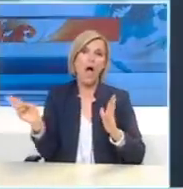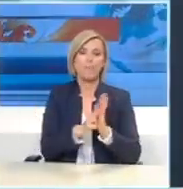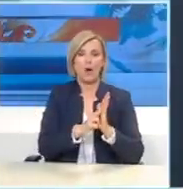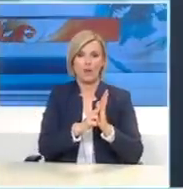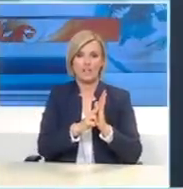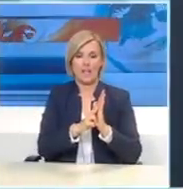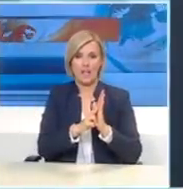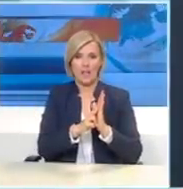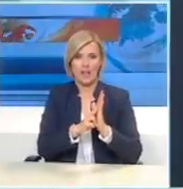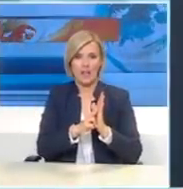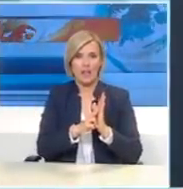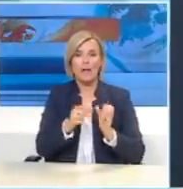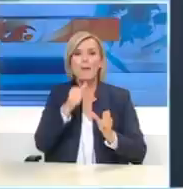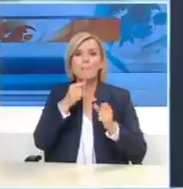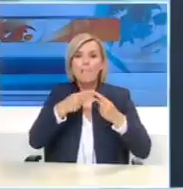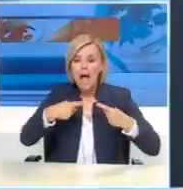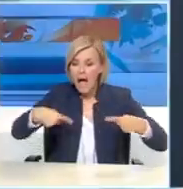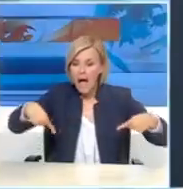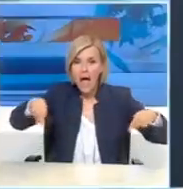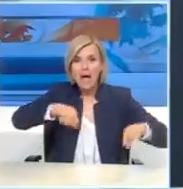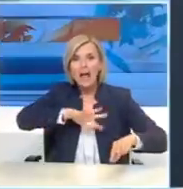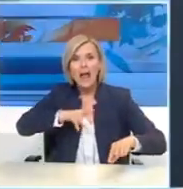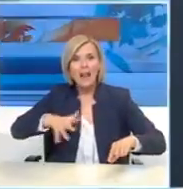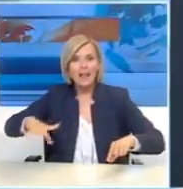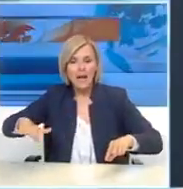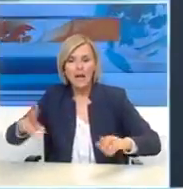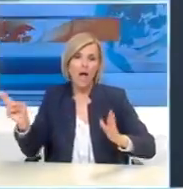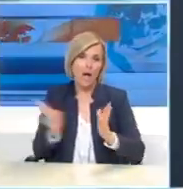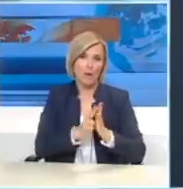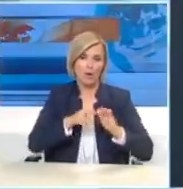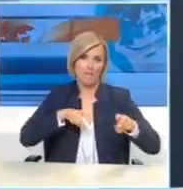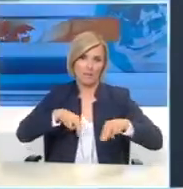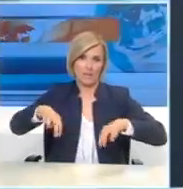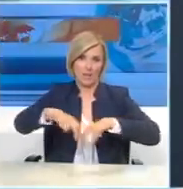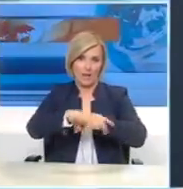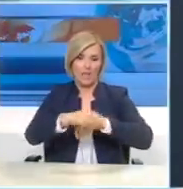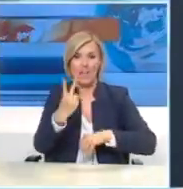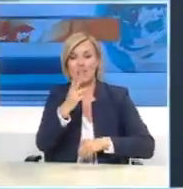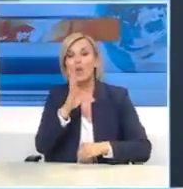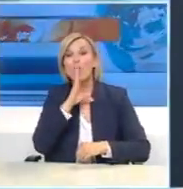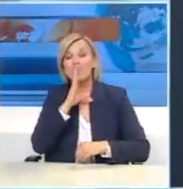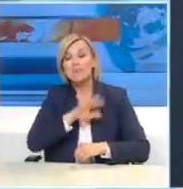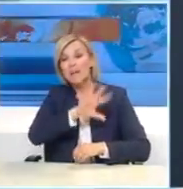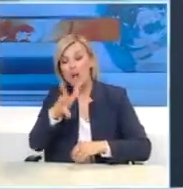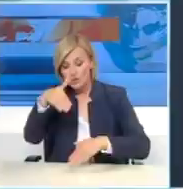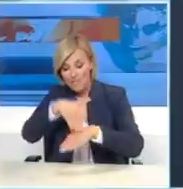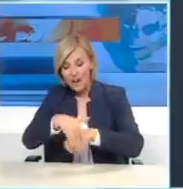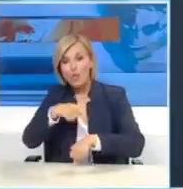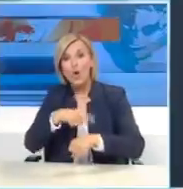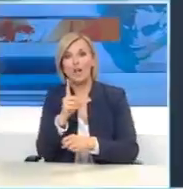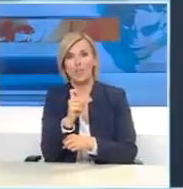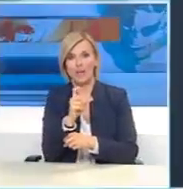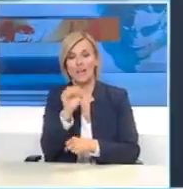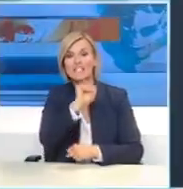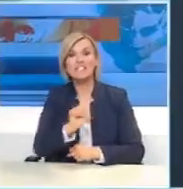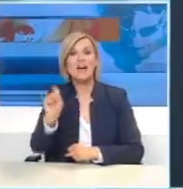ο περιορισμός κίνησης ισχύει για την περίοδο παράτασης του μέτρου από Δευτέρα έως Παρασκευή, από τις 2 το μεσημέρι μέχρι τις 10 το βράδυ και